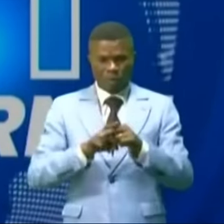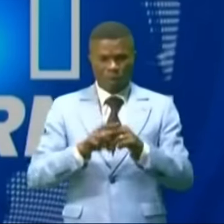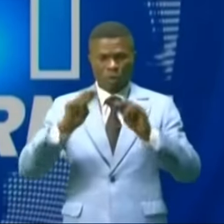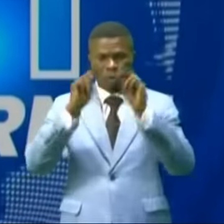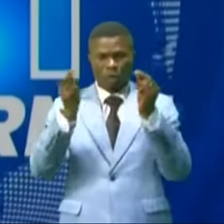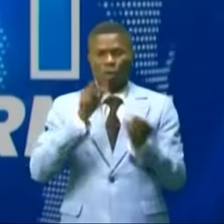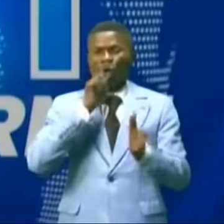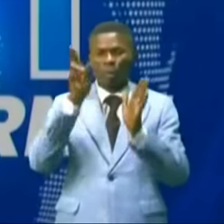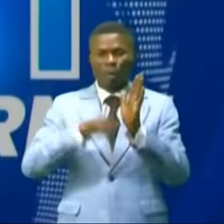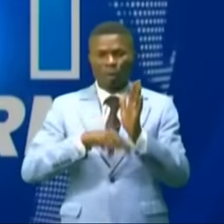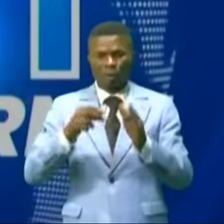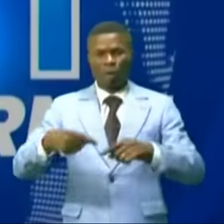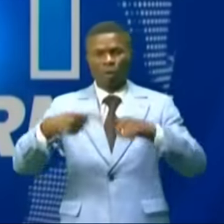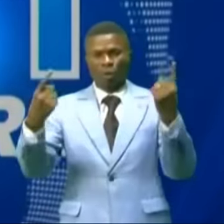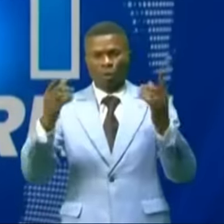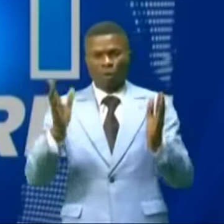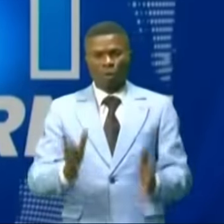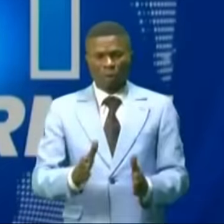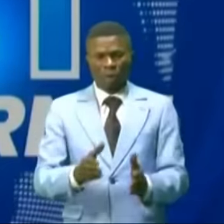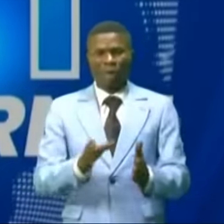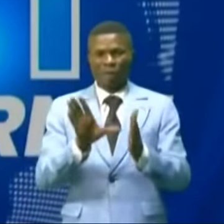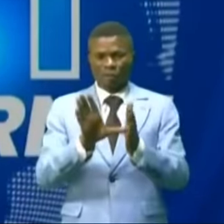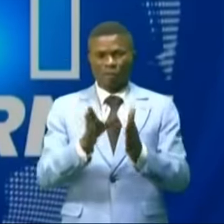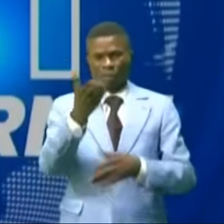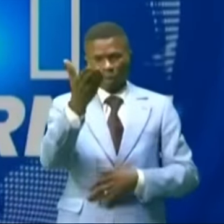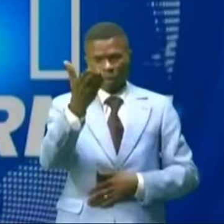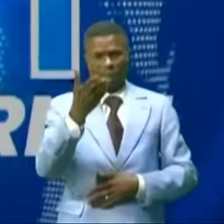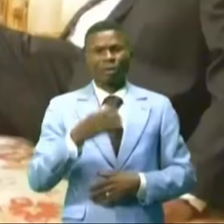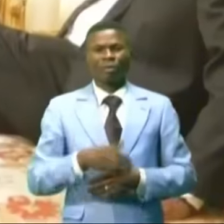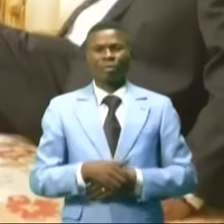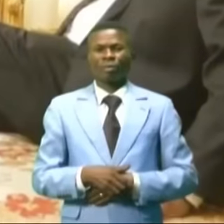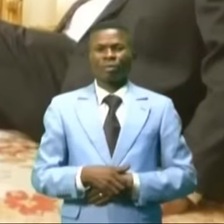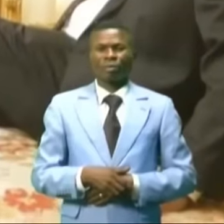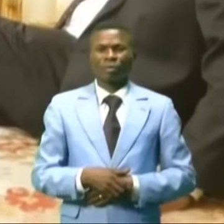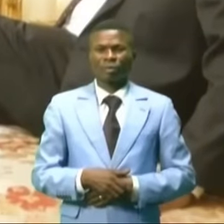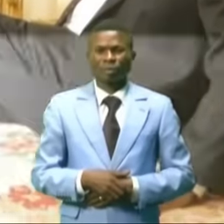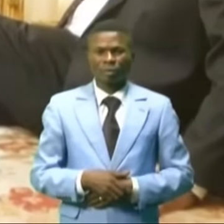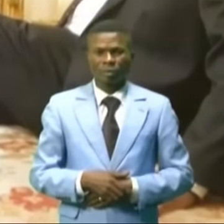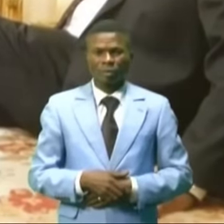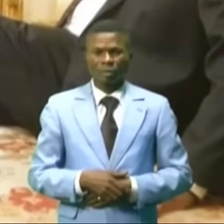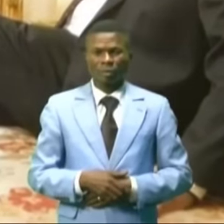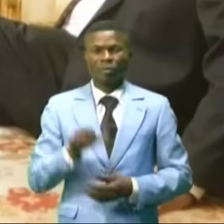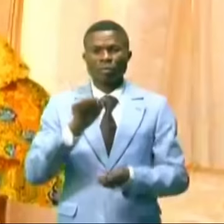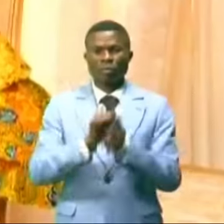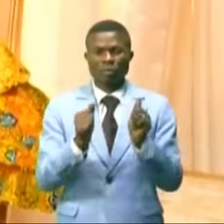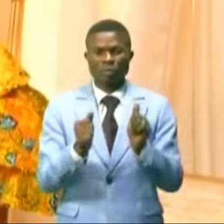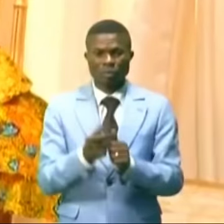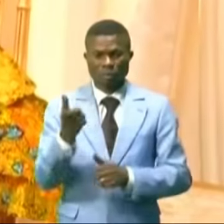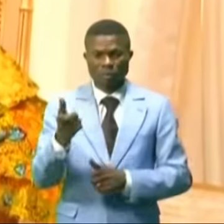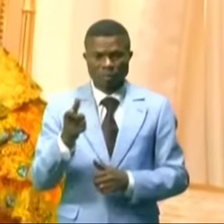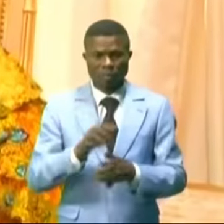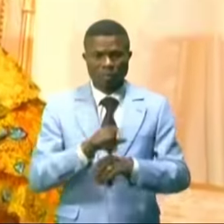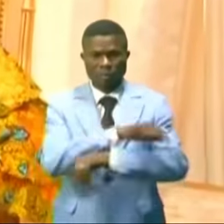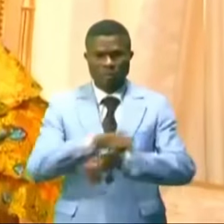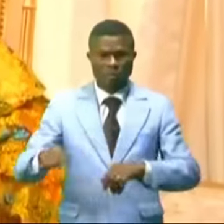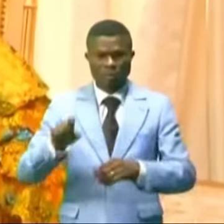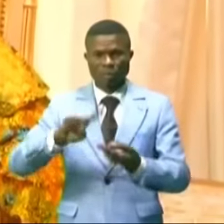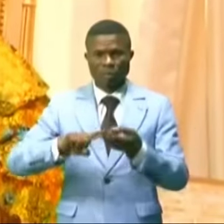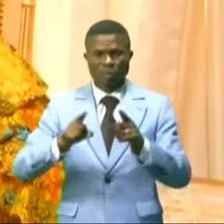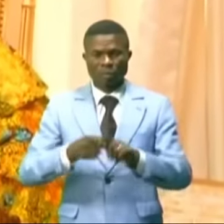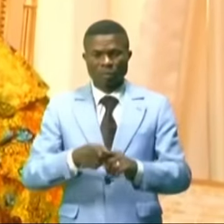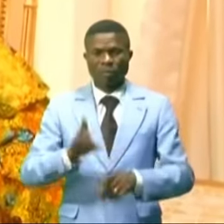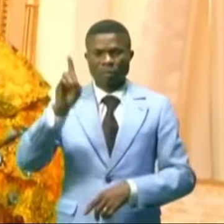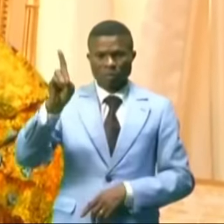groupes parlementaires de l'opposition. Le point avec Sylvie Mwembo. Le député national Christian Mwando, dans le bureau de sa collègue